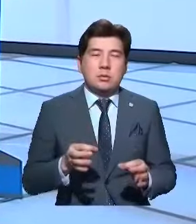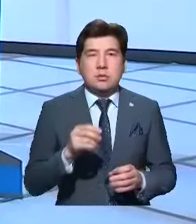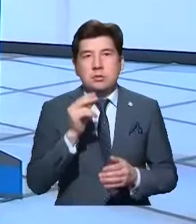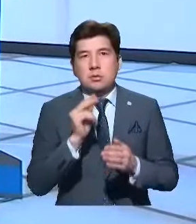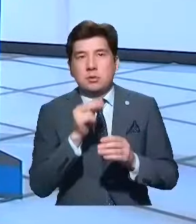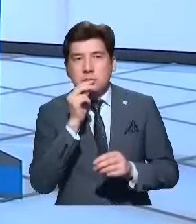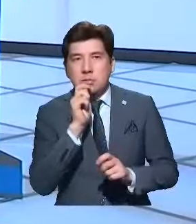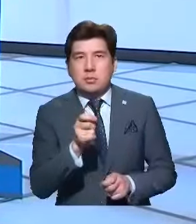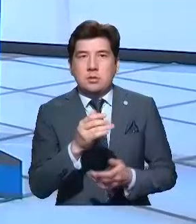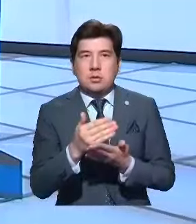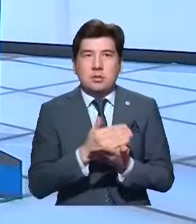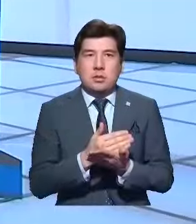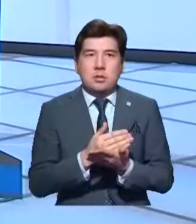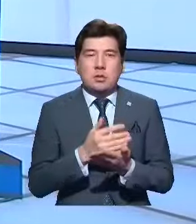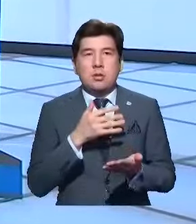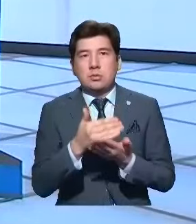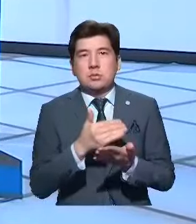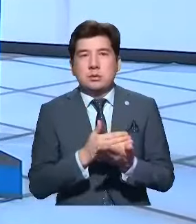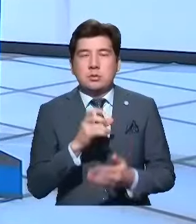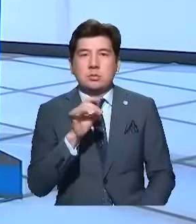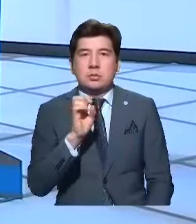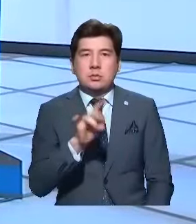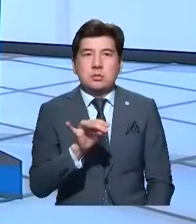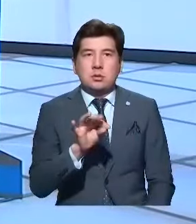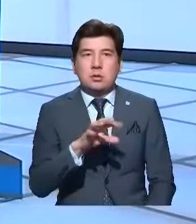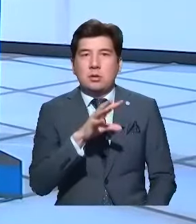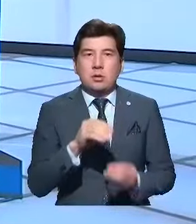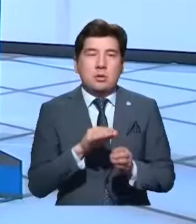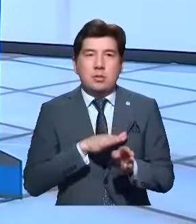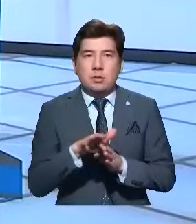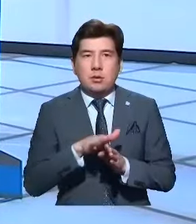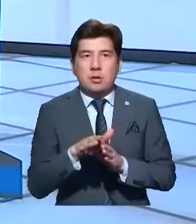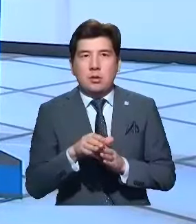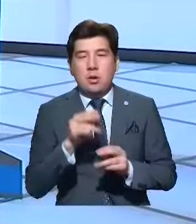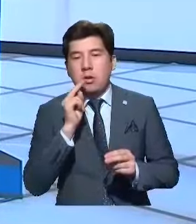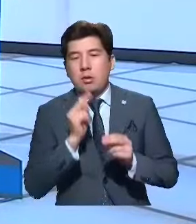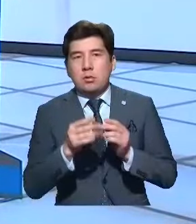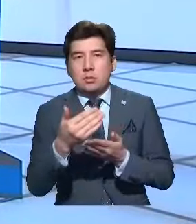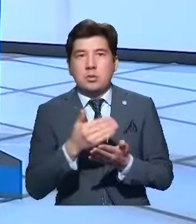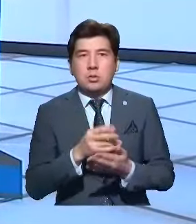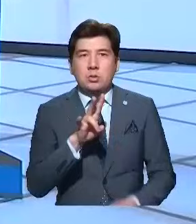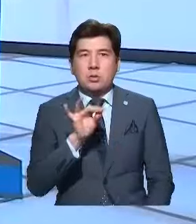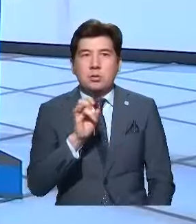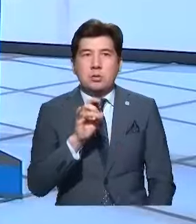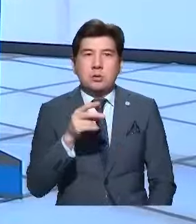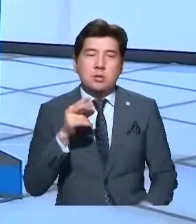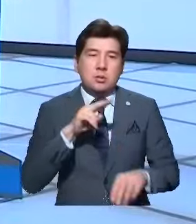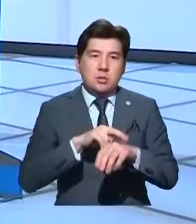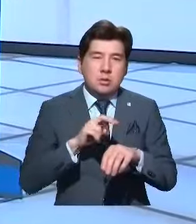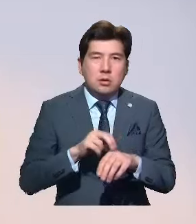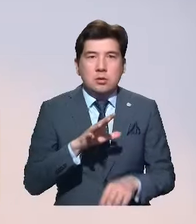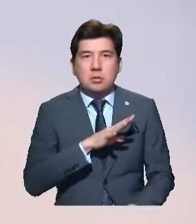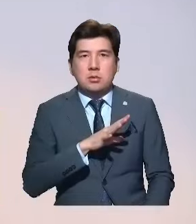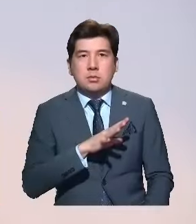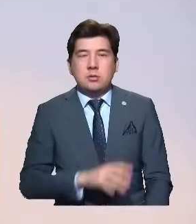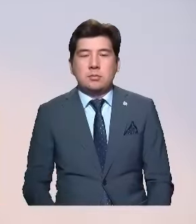Об этом мужчина заявил на своей странице в социальных сетях. Записал он это видео после того, как Нурбулата Дакибаева задержала полиция.